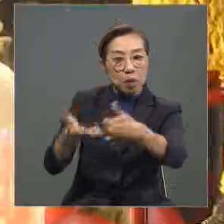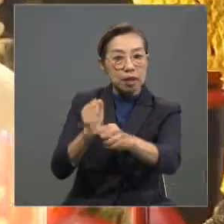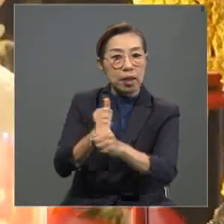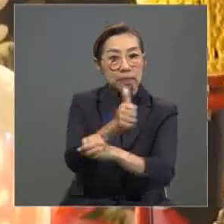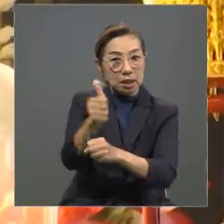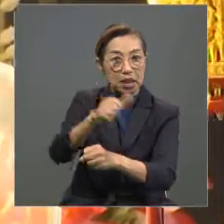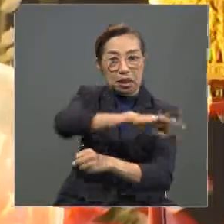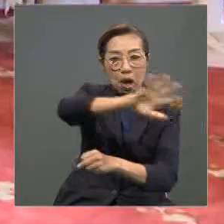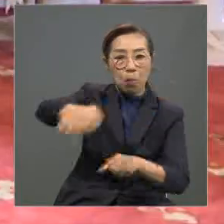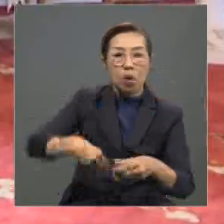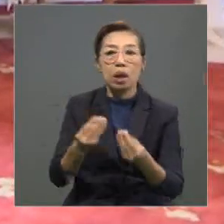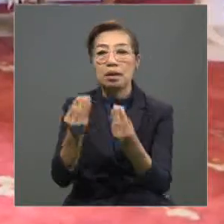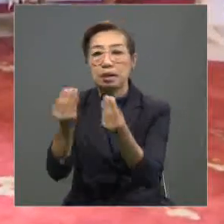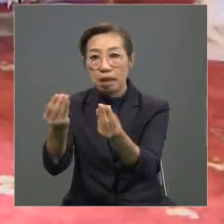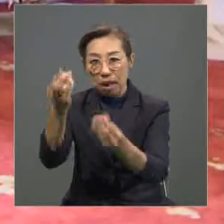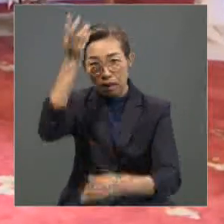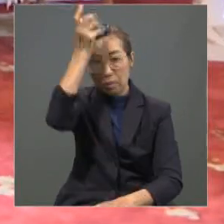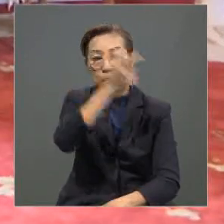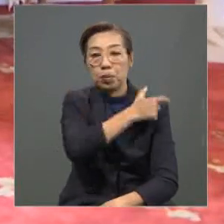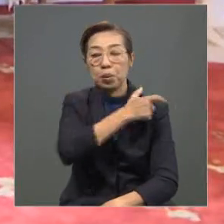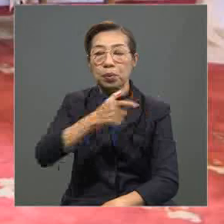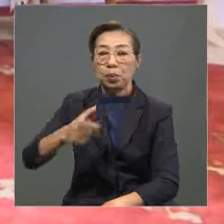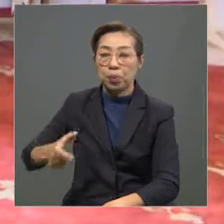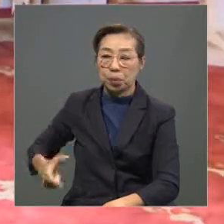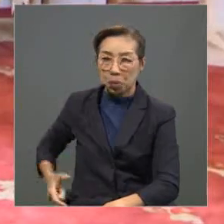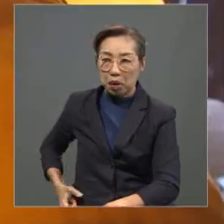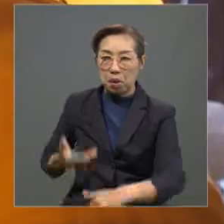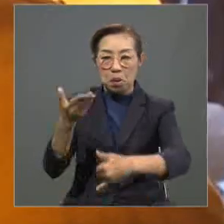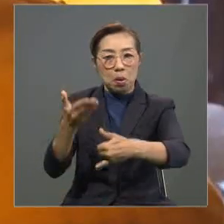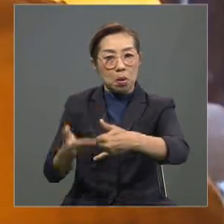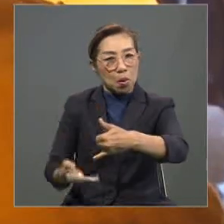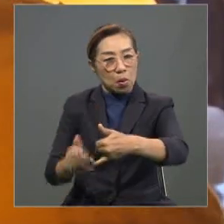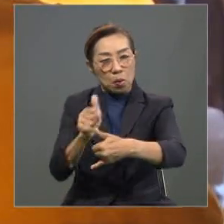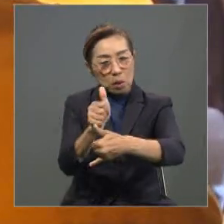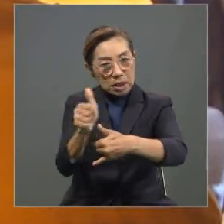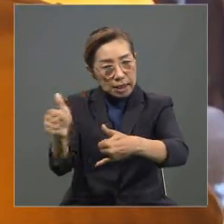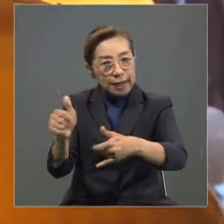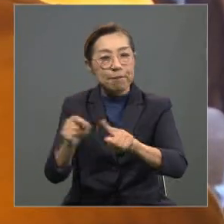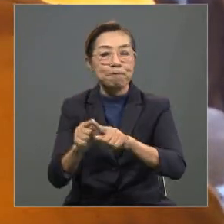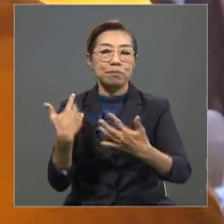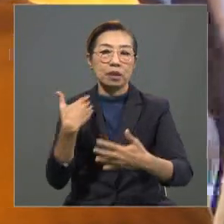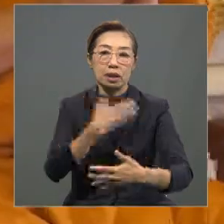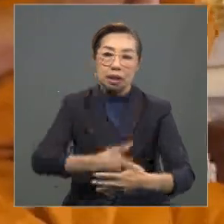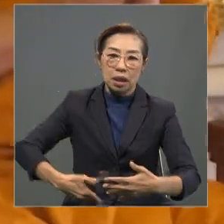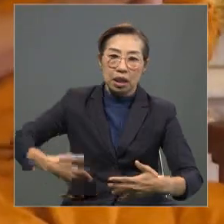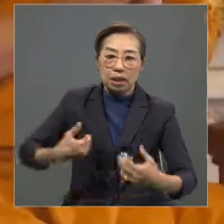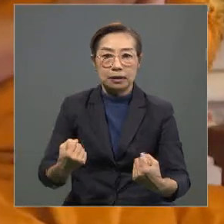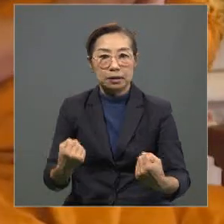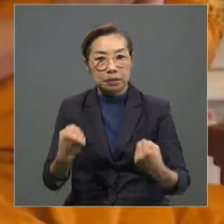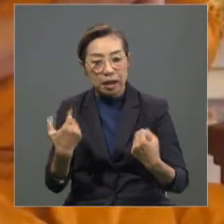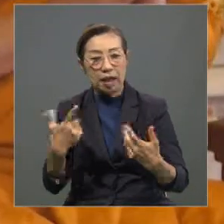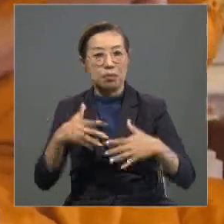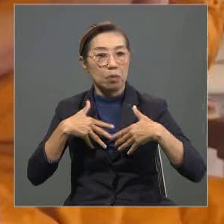สมเด็จบรมบพิตรพระราชสมภารเจ้าผู้ทรงพระคุณอันประเสริฐให้ทรงบริบูรณ์ด้วยจตุรพิธพรชัย